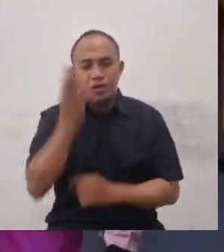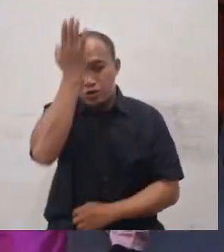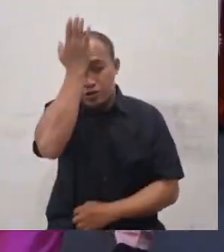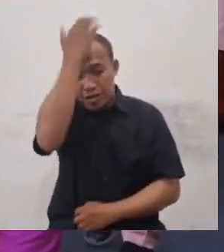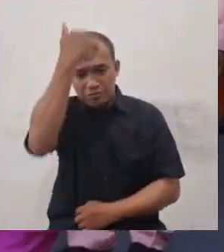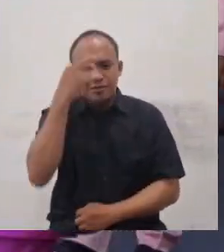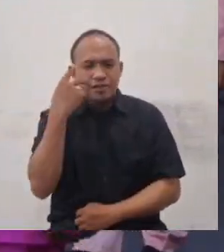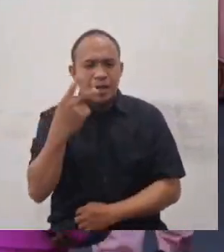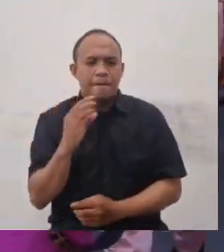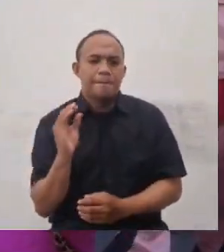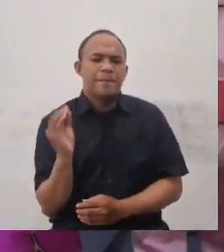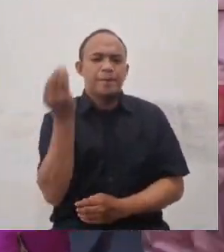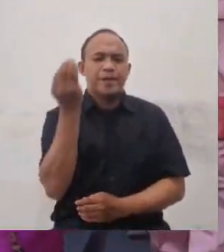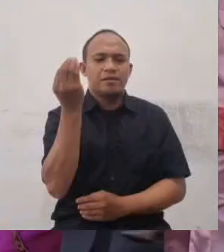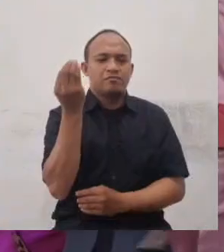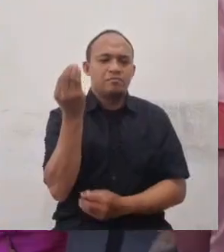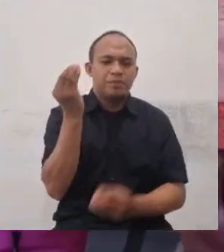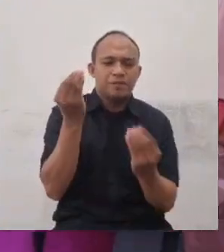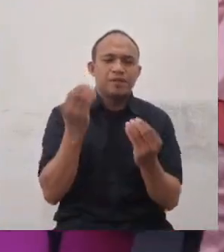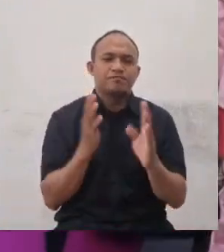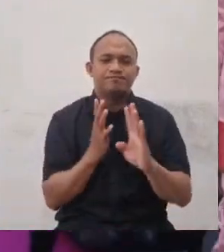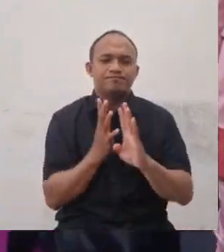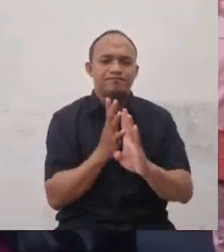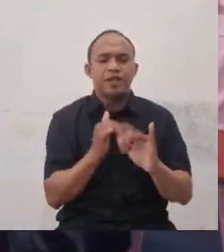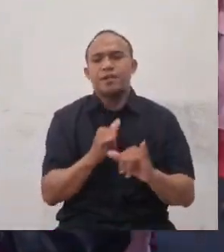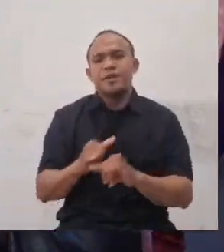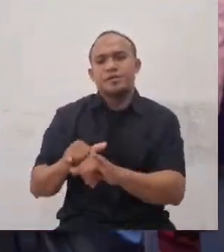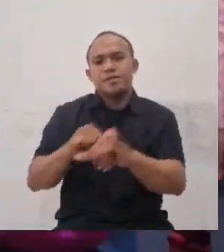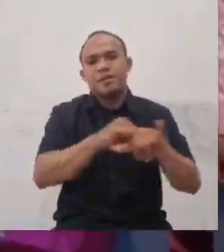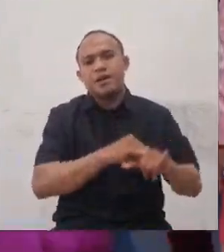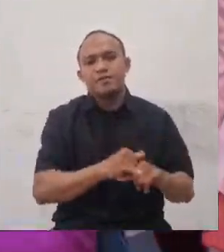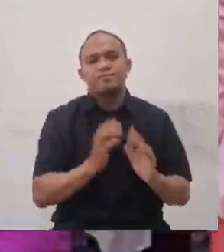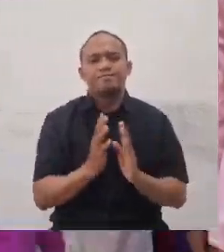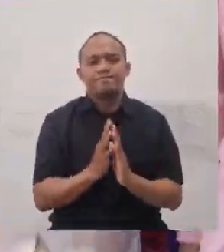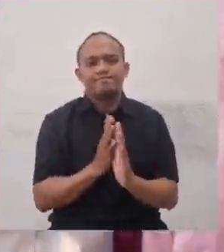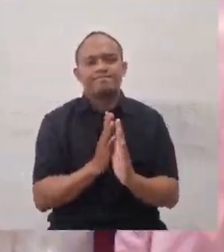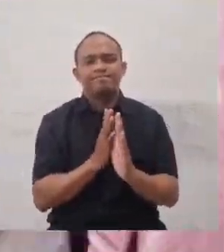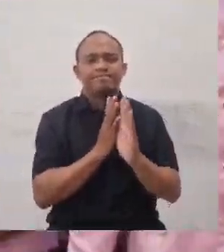serta jajaran pimpinan OPD dan Forkopimda kota Gorontalo.